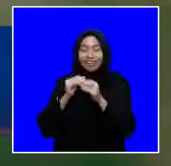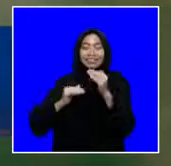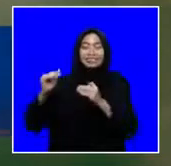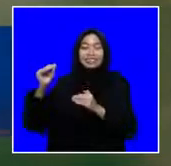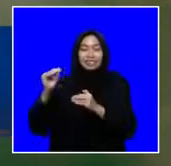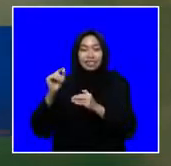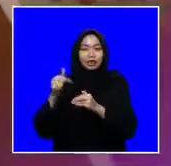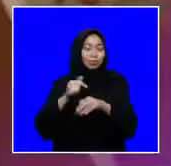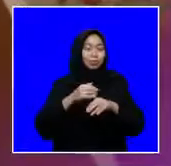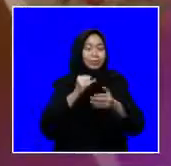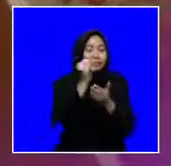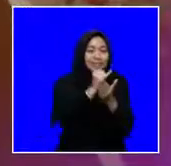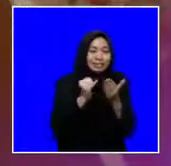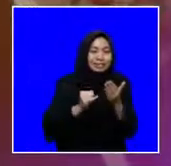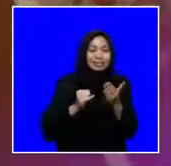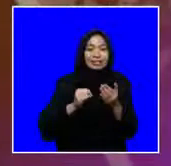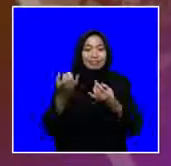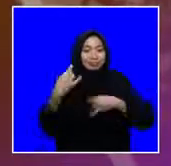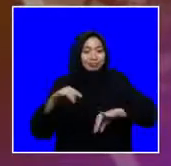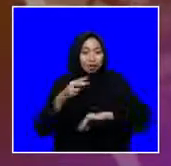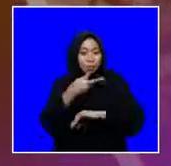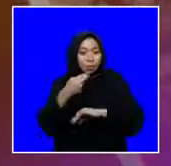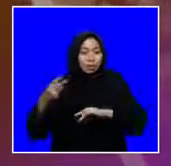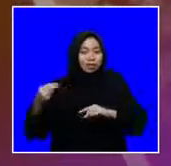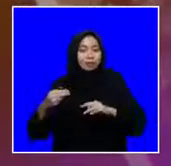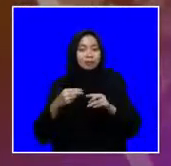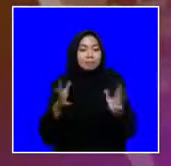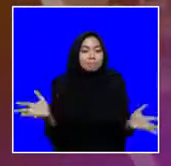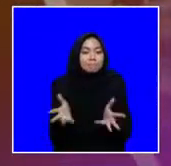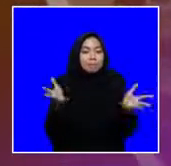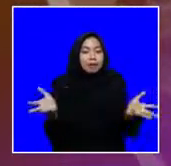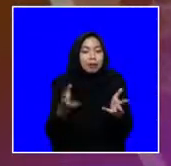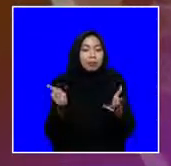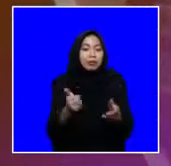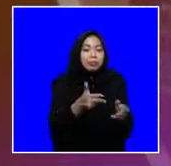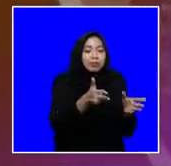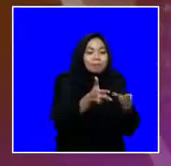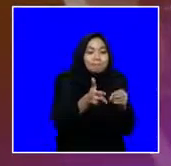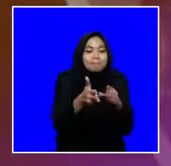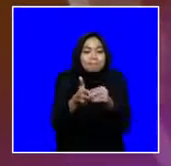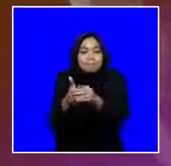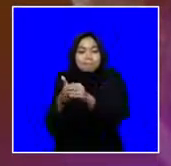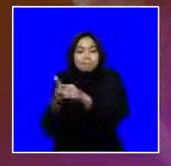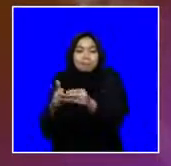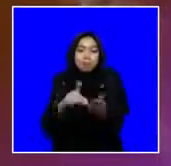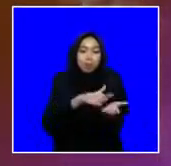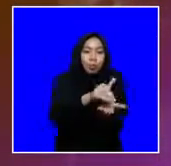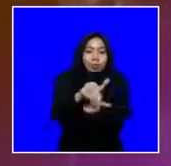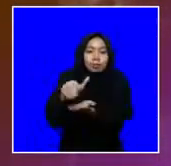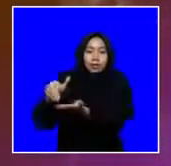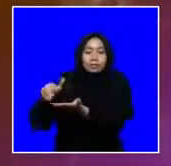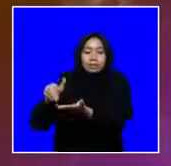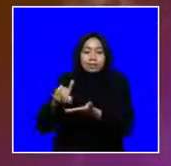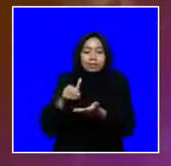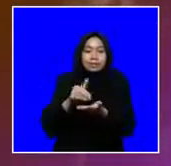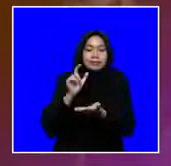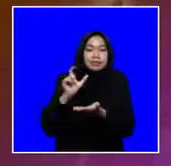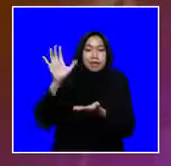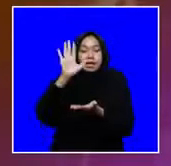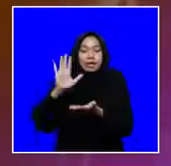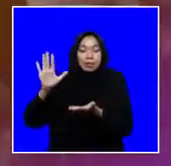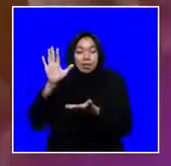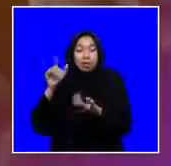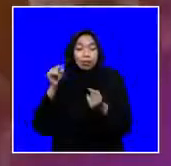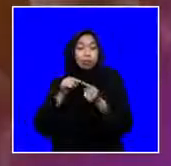budaya Indonesia yang terdokumentasikan secara ilmiah, sehingga mampu